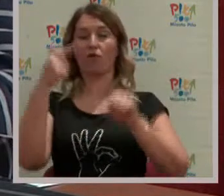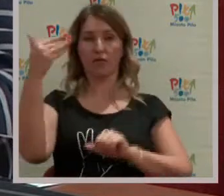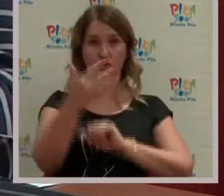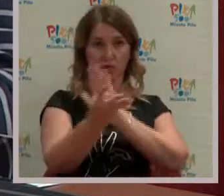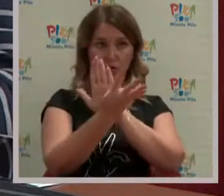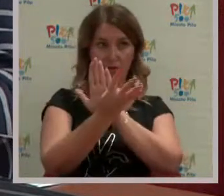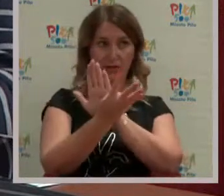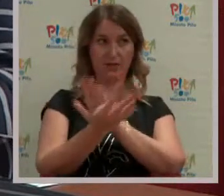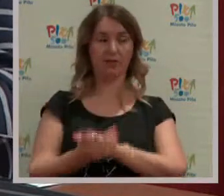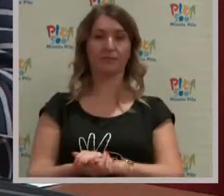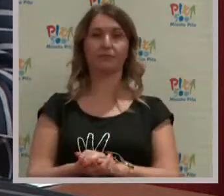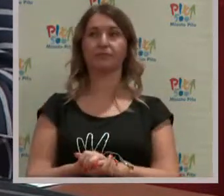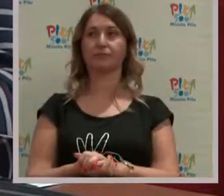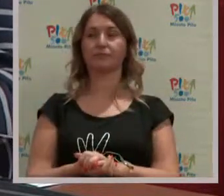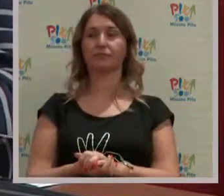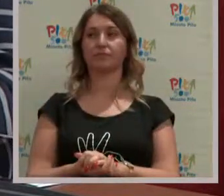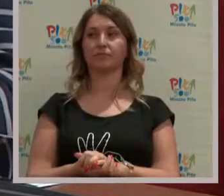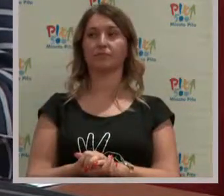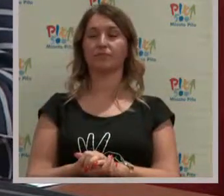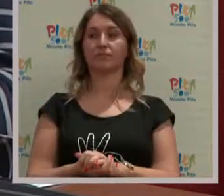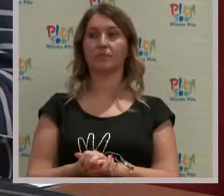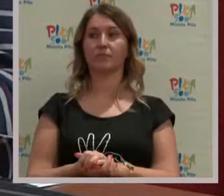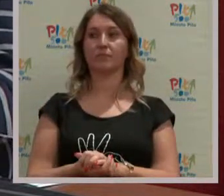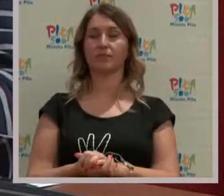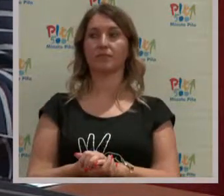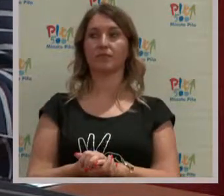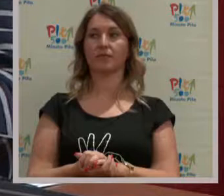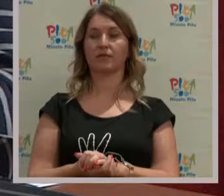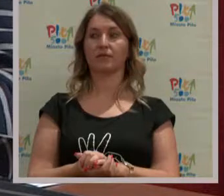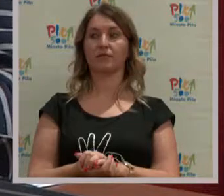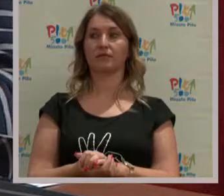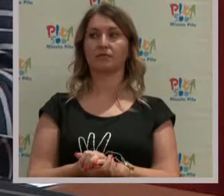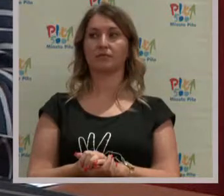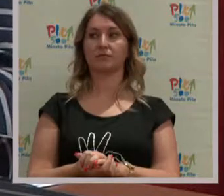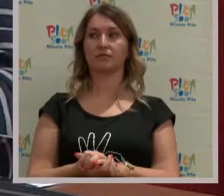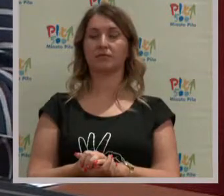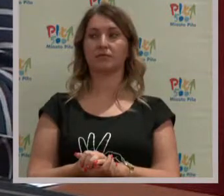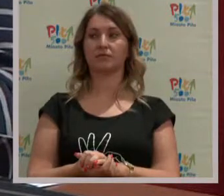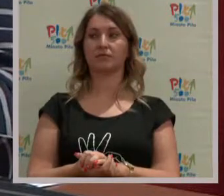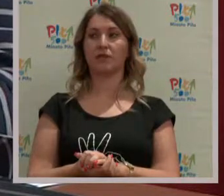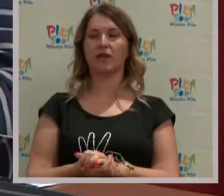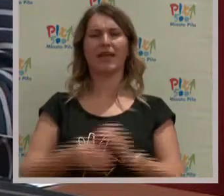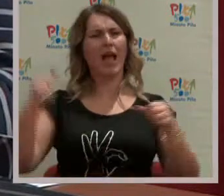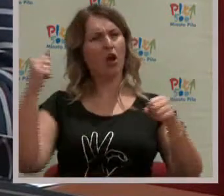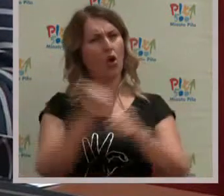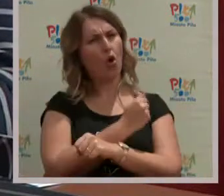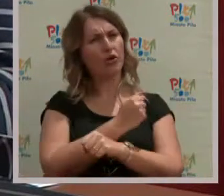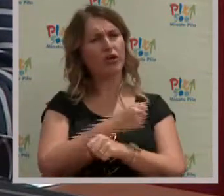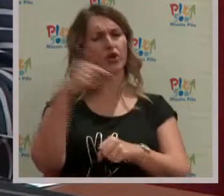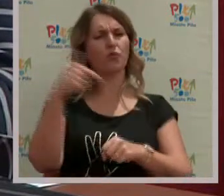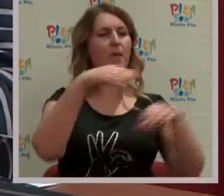roku 2019 tak abyśmy mogli ten aneks umowy zrealizować zgodnie z tymi terminami konieczne jest przesunięcie